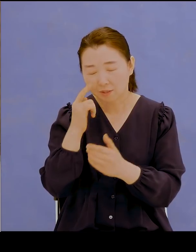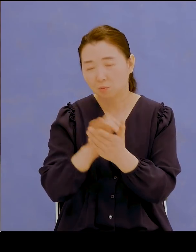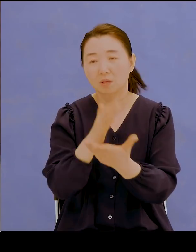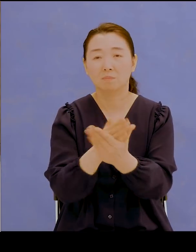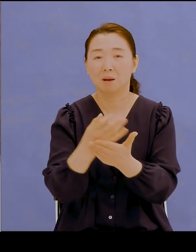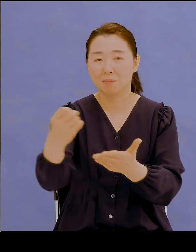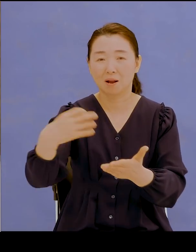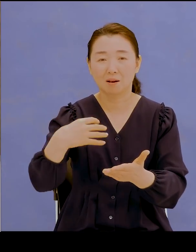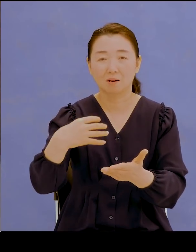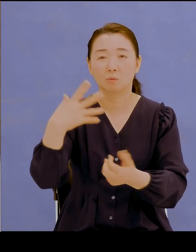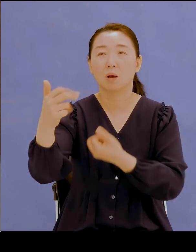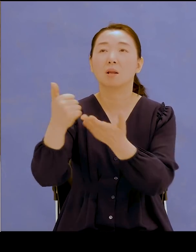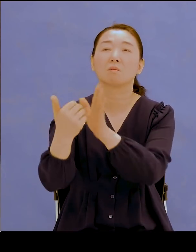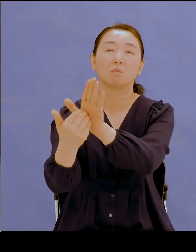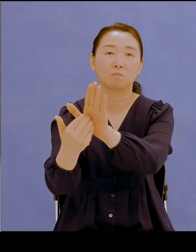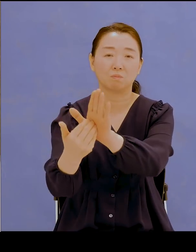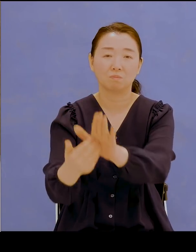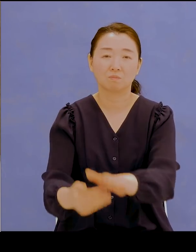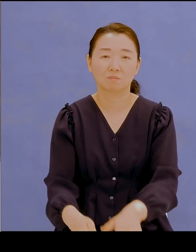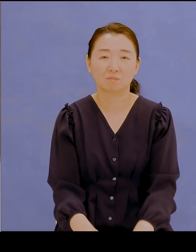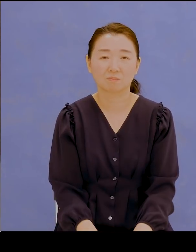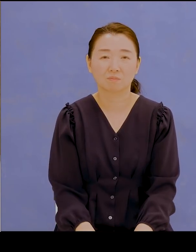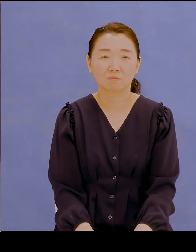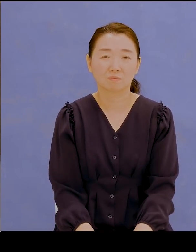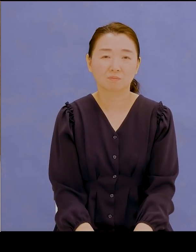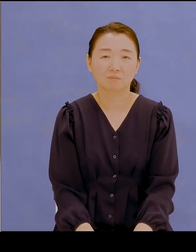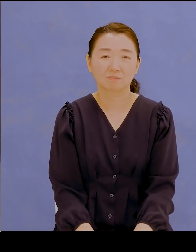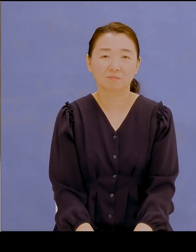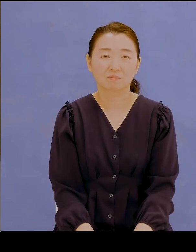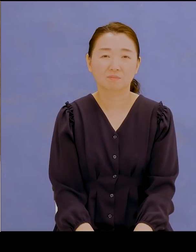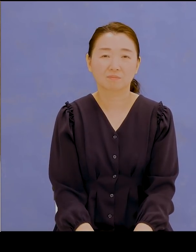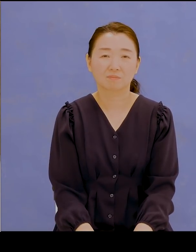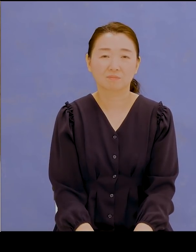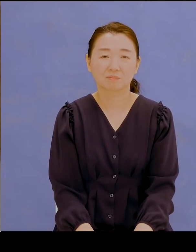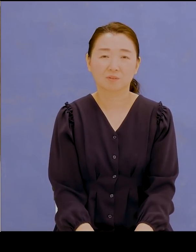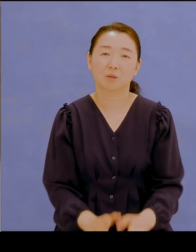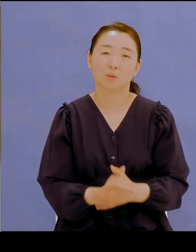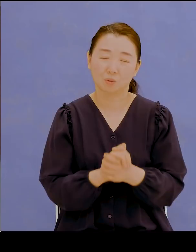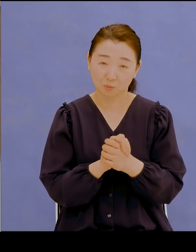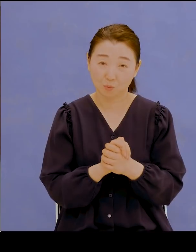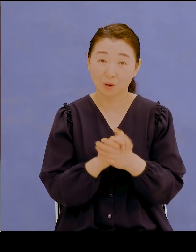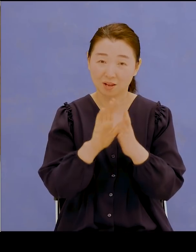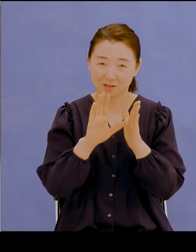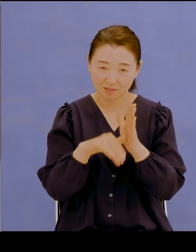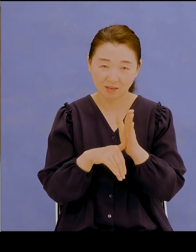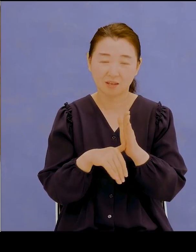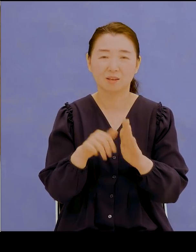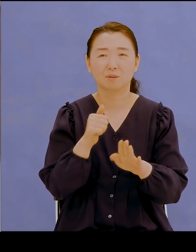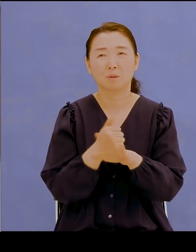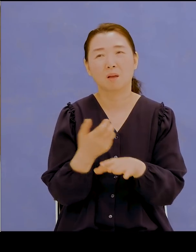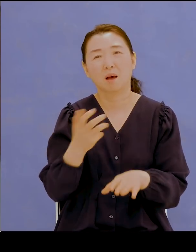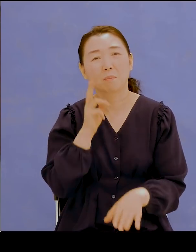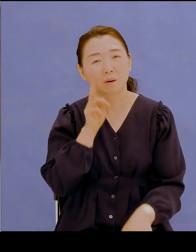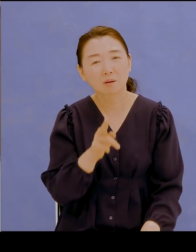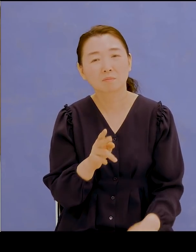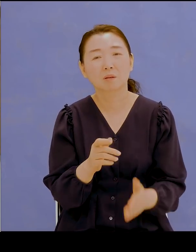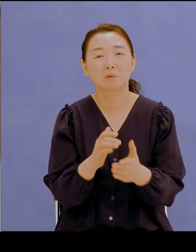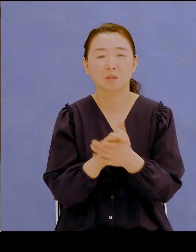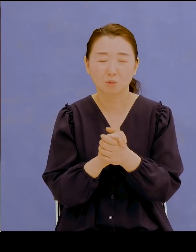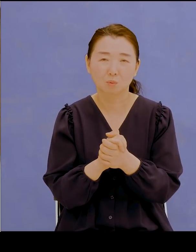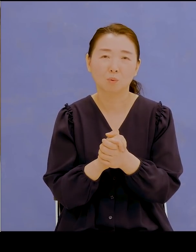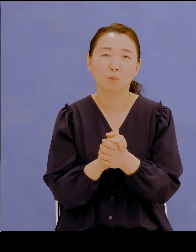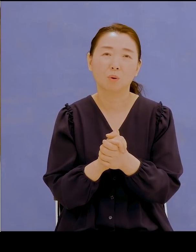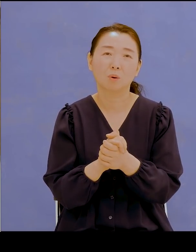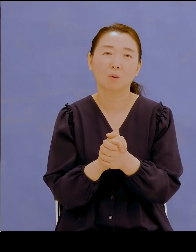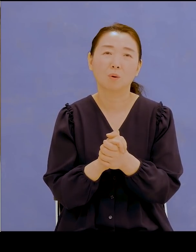막 그랬었어요. 그러니까 하나님을 딱 거부를 하더라고요. 근데 이제 계속해서 이제 기도하는 가운데 나중에 너무 아프니까 기도 좀 해줘